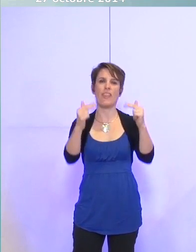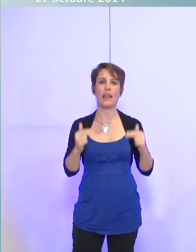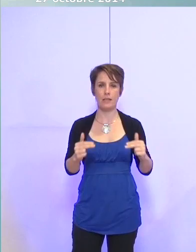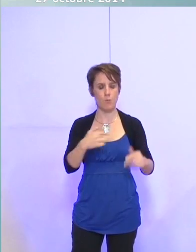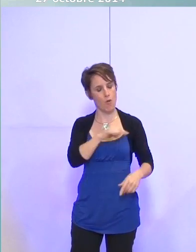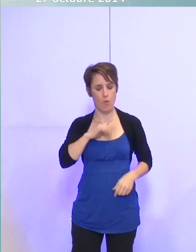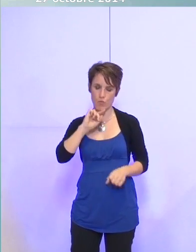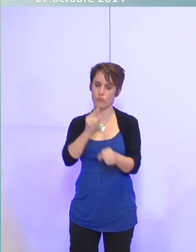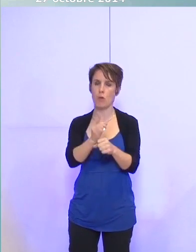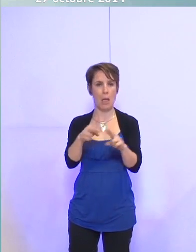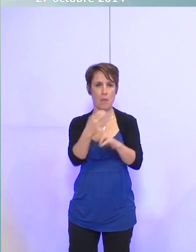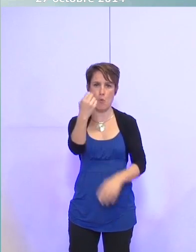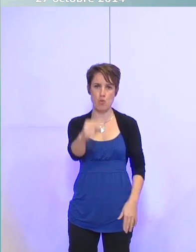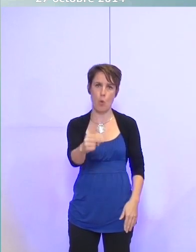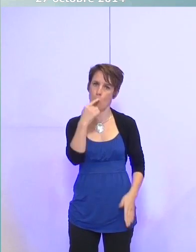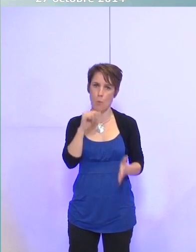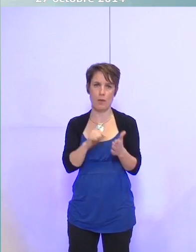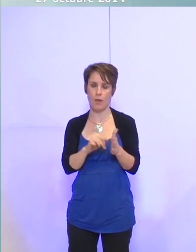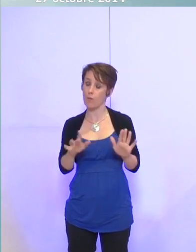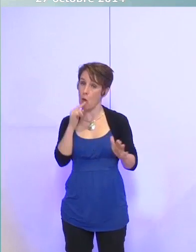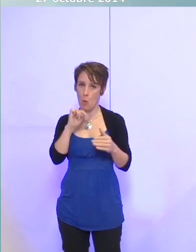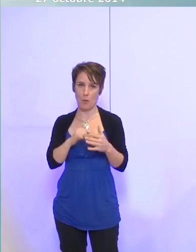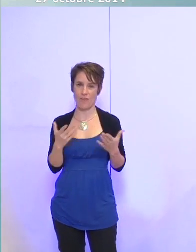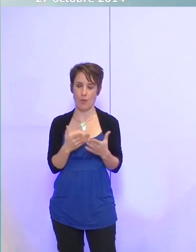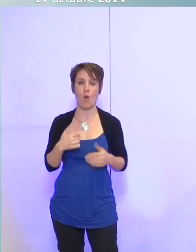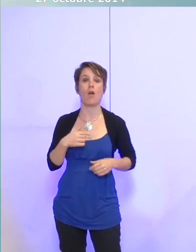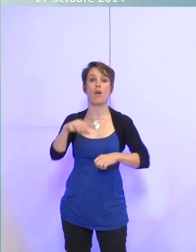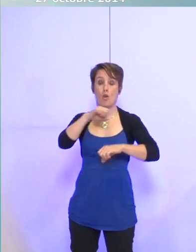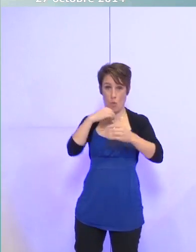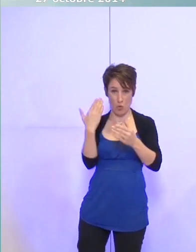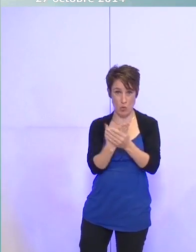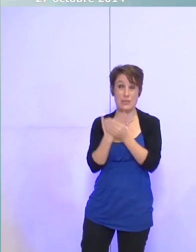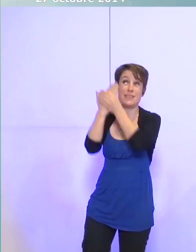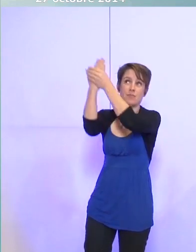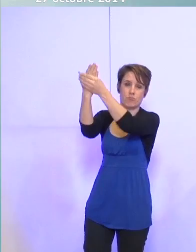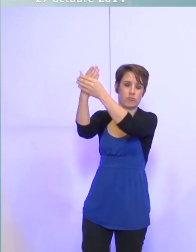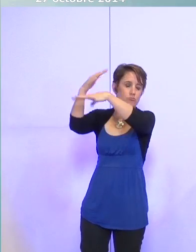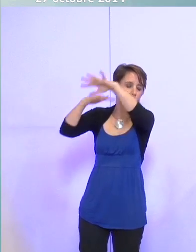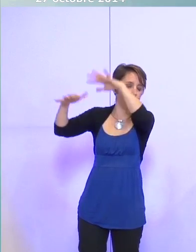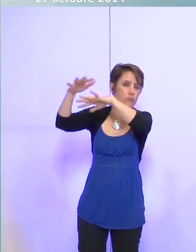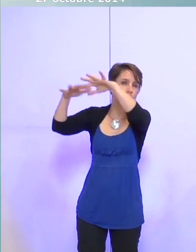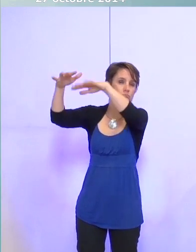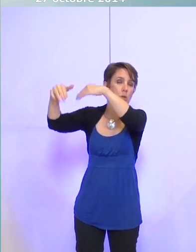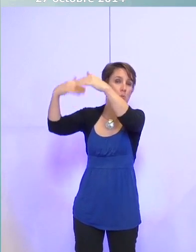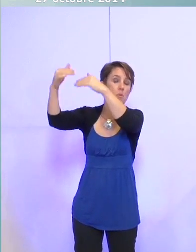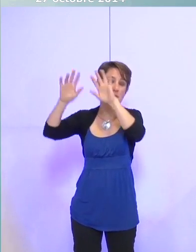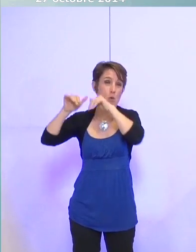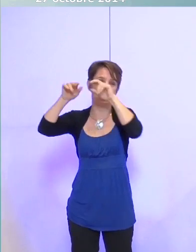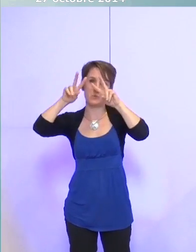l'autorité de sûreté nucléaire. Ceci afin que le dossier progresse avant qu'il ne soit rendu public, car la